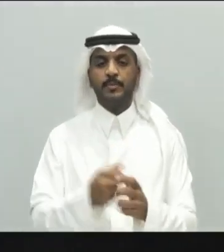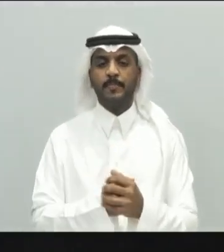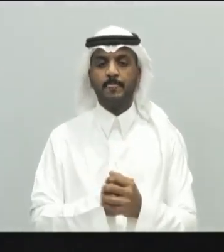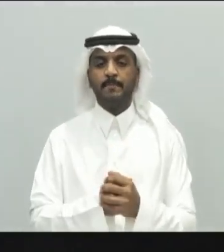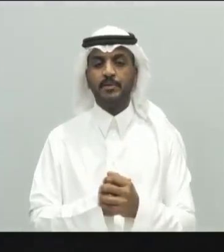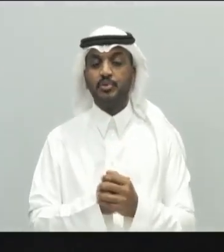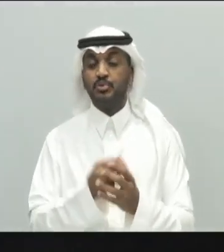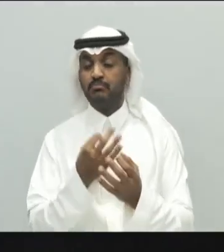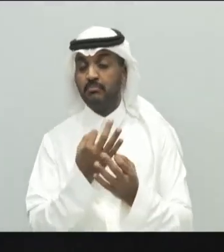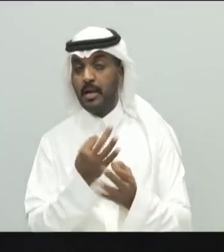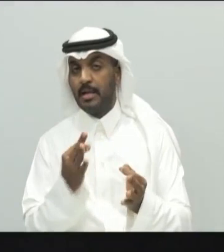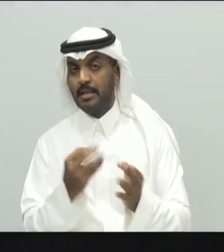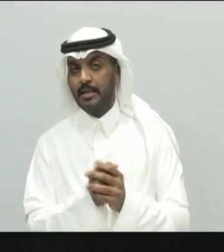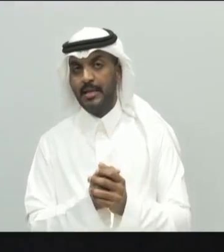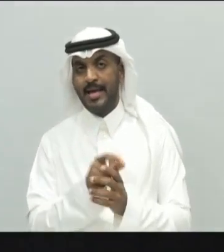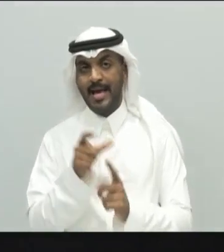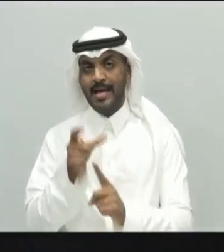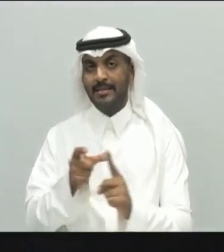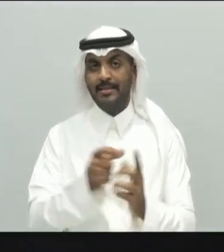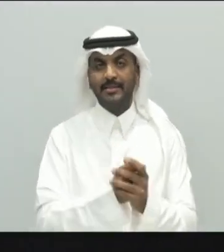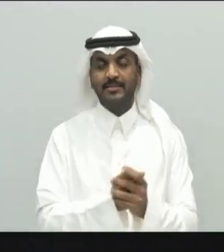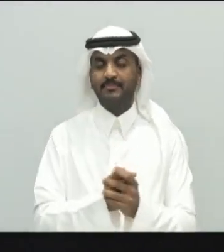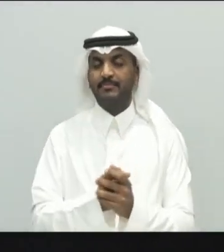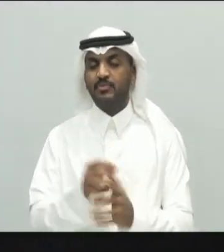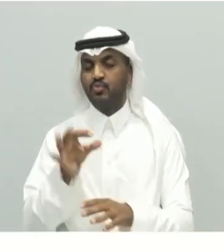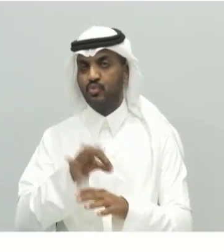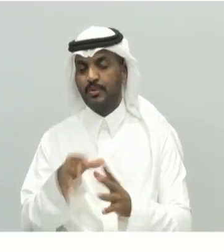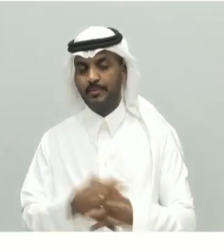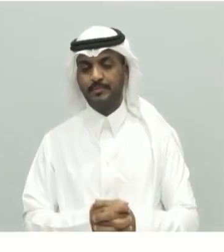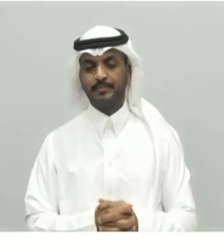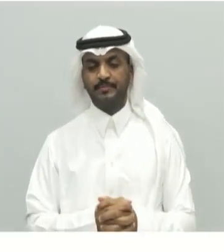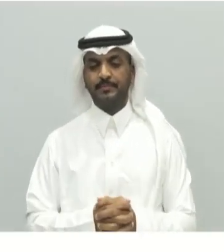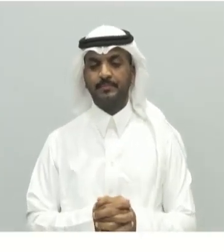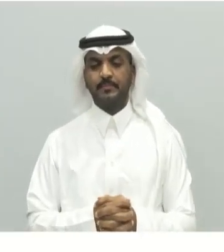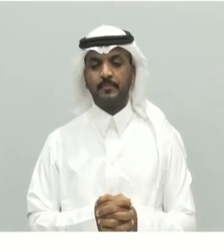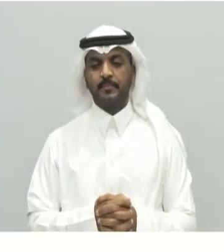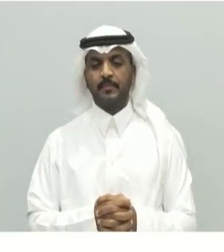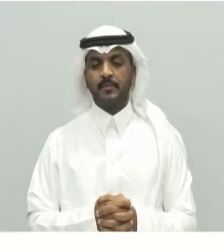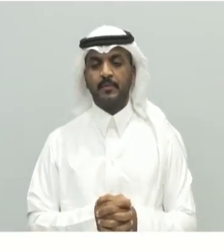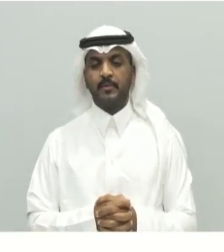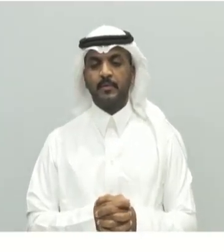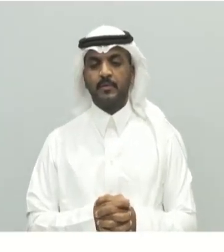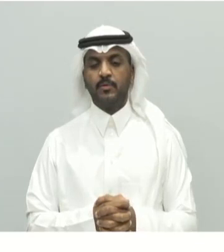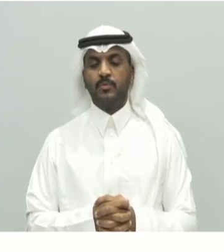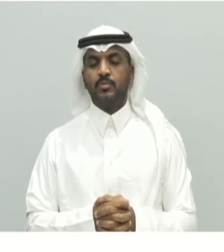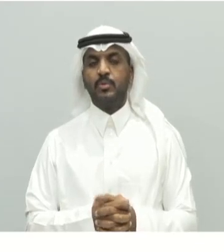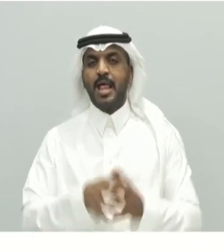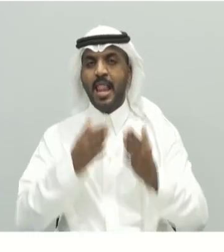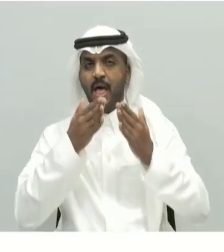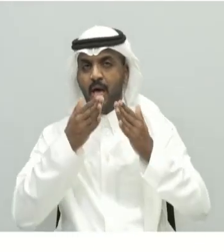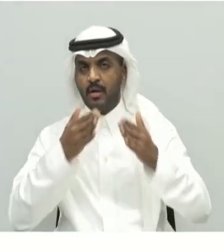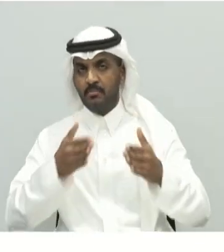الى اجمالي عدد السكان نجي للهرم السكاني